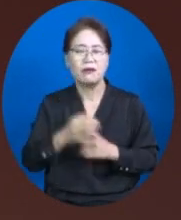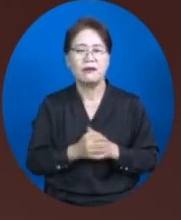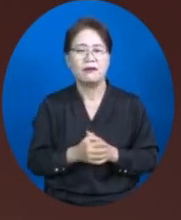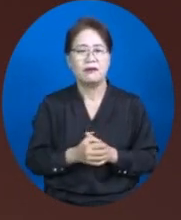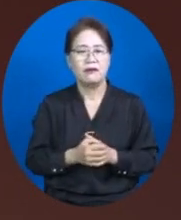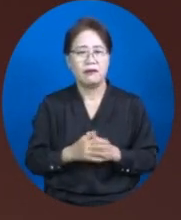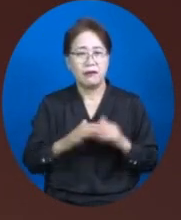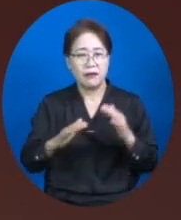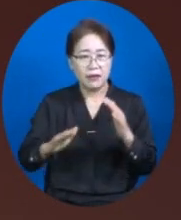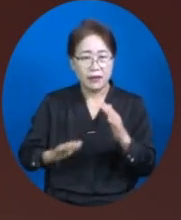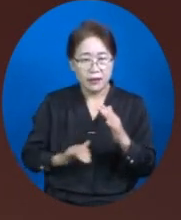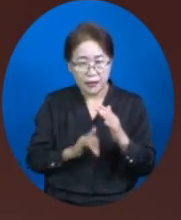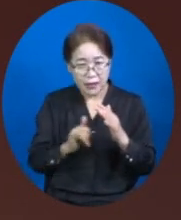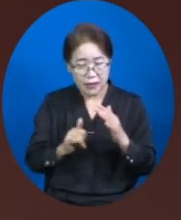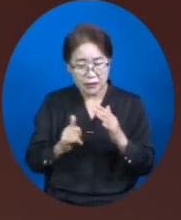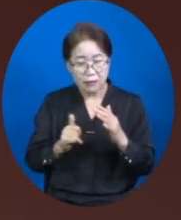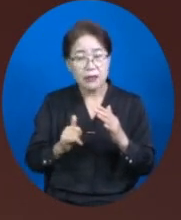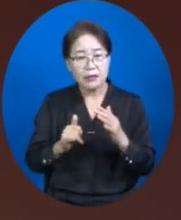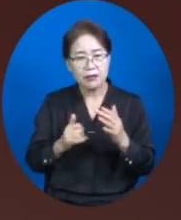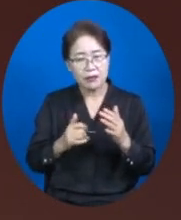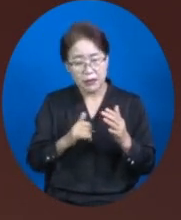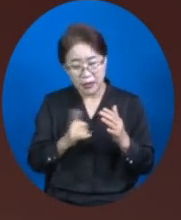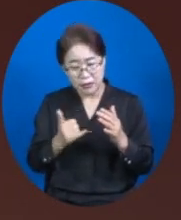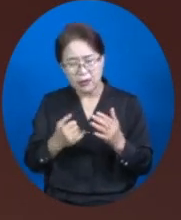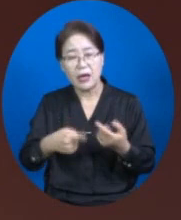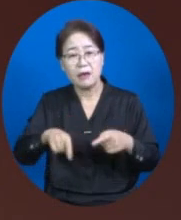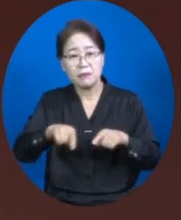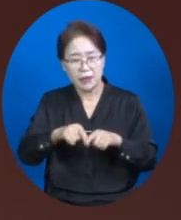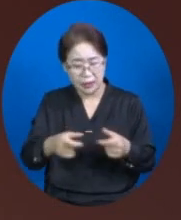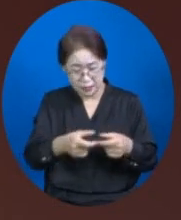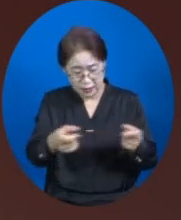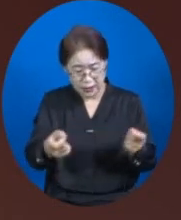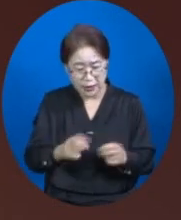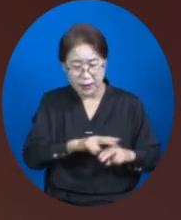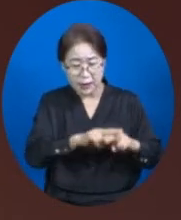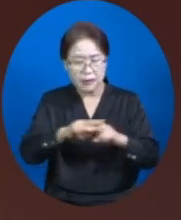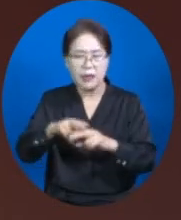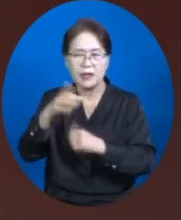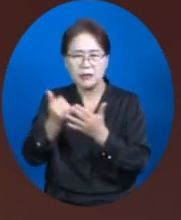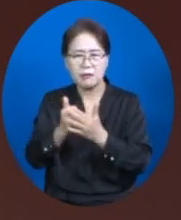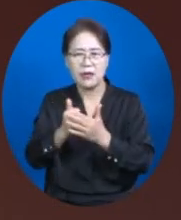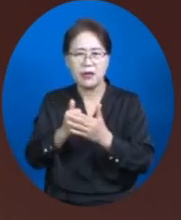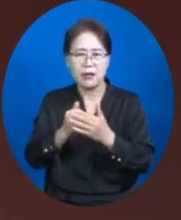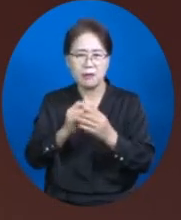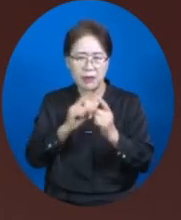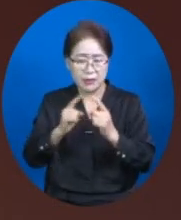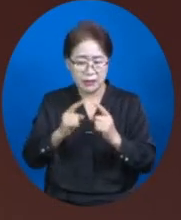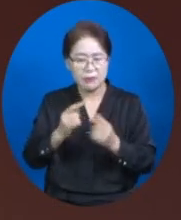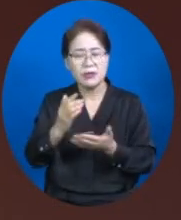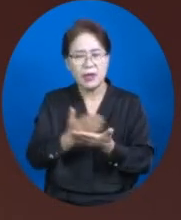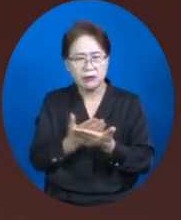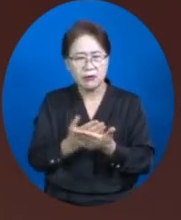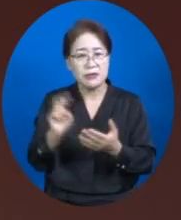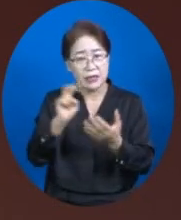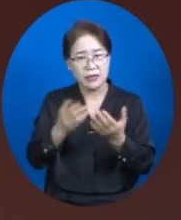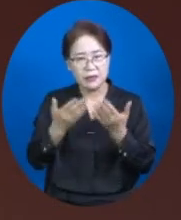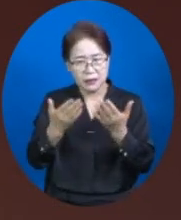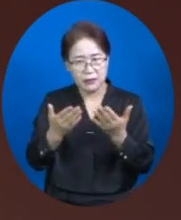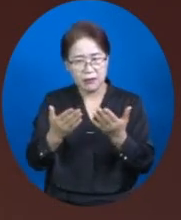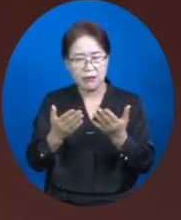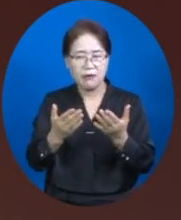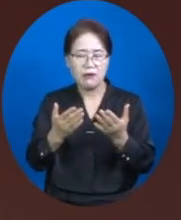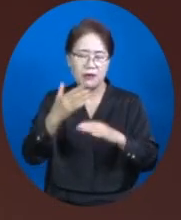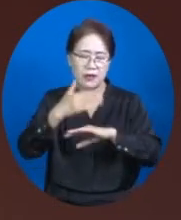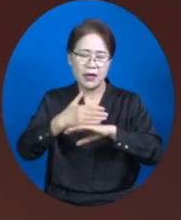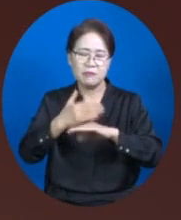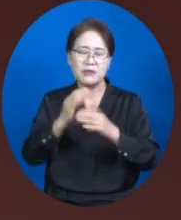가정에서 가족들과 함께 한 상에 둘러앉아서 하나님의 말씀을 나누고 은혜를 나누고 찬양하며 감사의